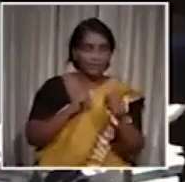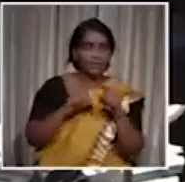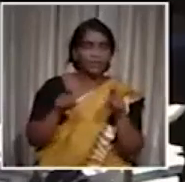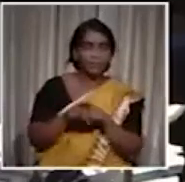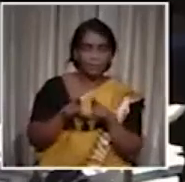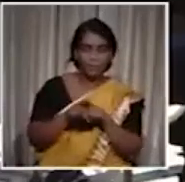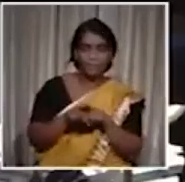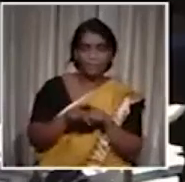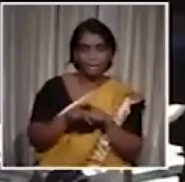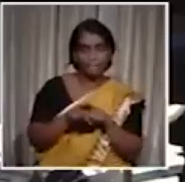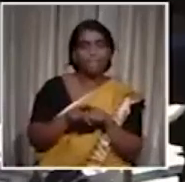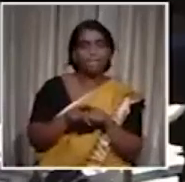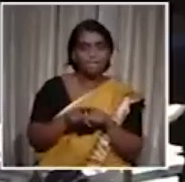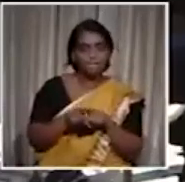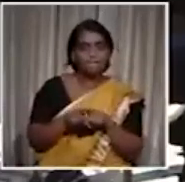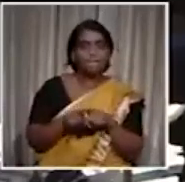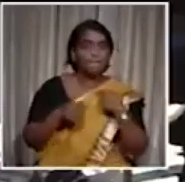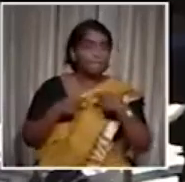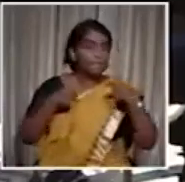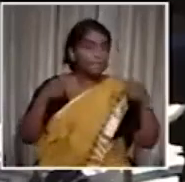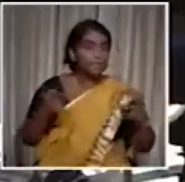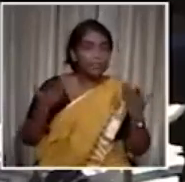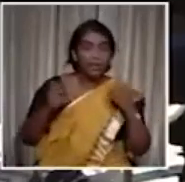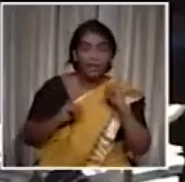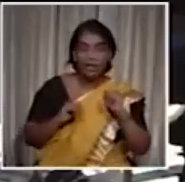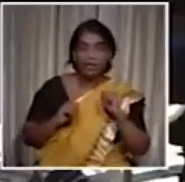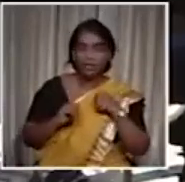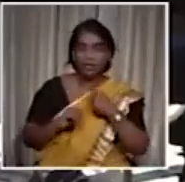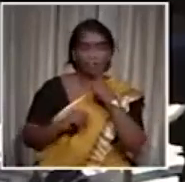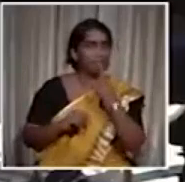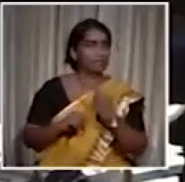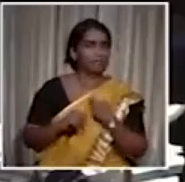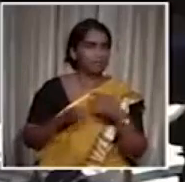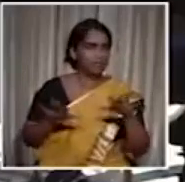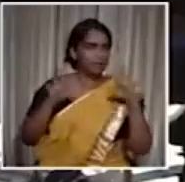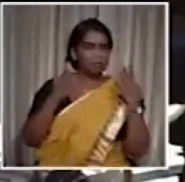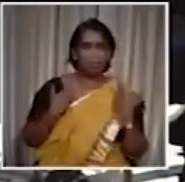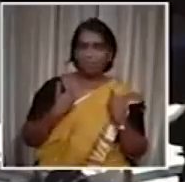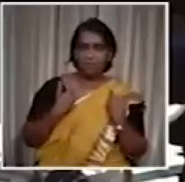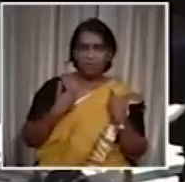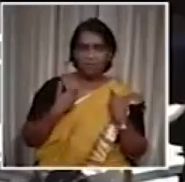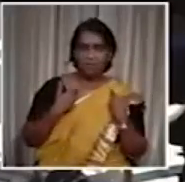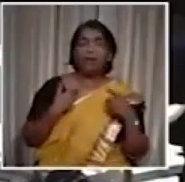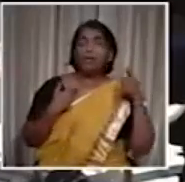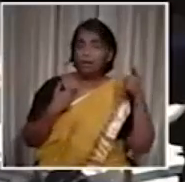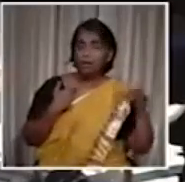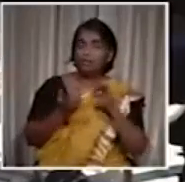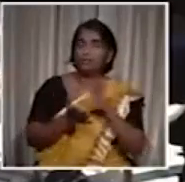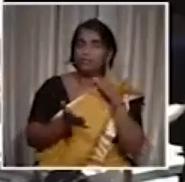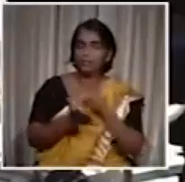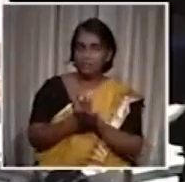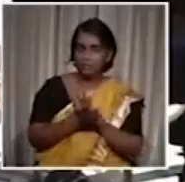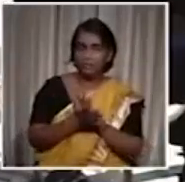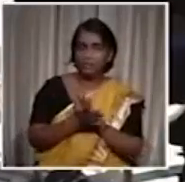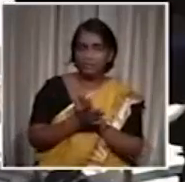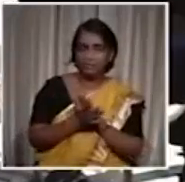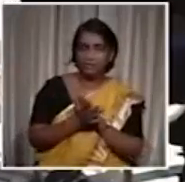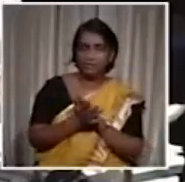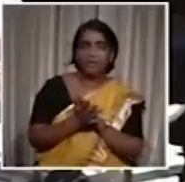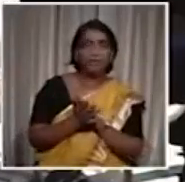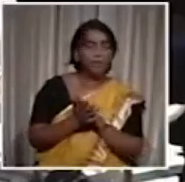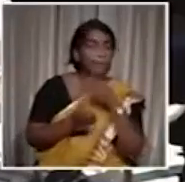එතුමා ණය ගන්නකොට අපි විරුද්ධ නොවුනේ ඇයි කියලා අපෙන් අහනවා ඒක මර වැඩක් නේ එතුමා තමයි තීරණය කරන්න ණය ගන්නවද නැද්ද කියලා වාණිජ